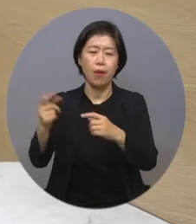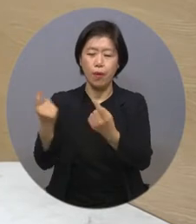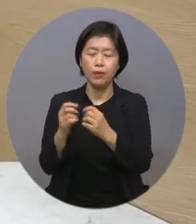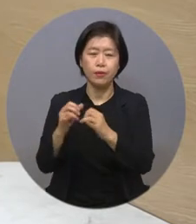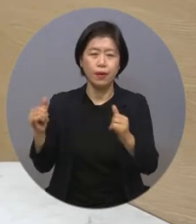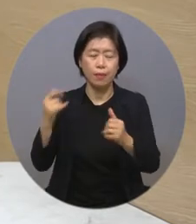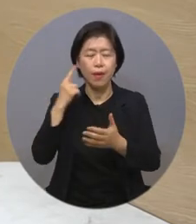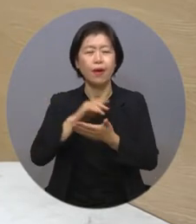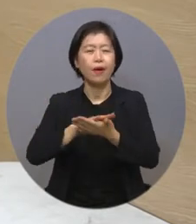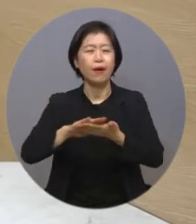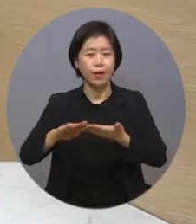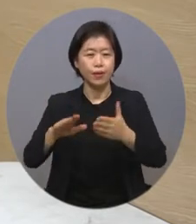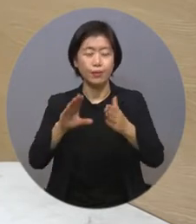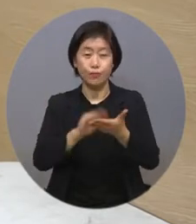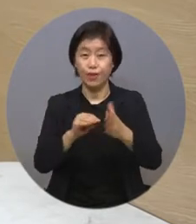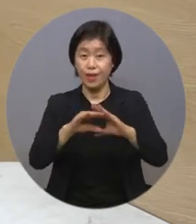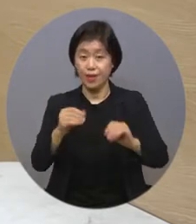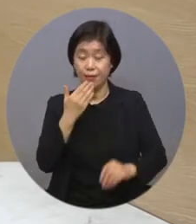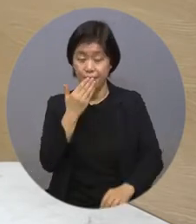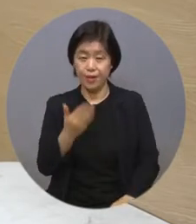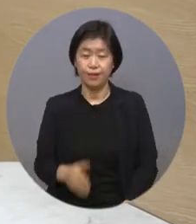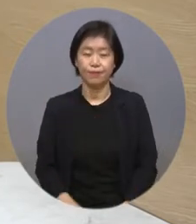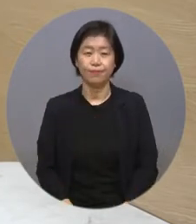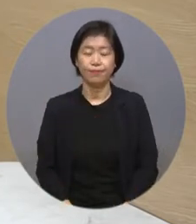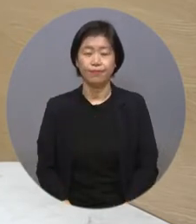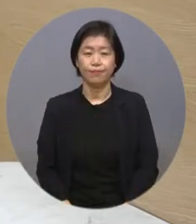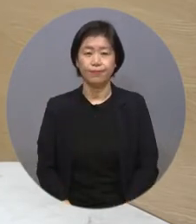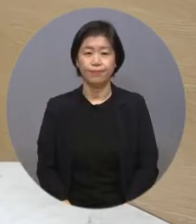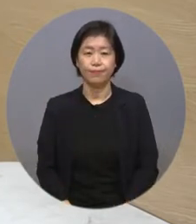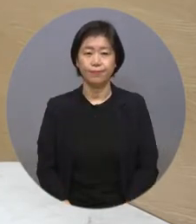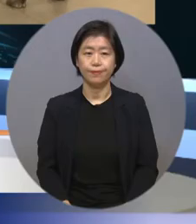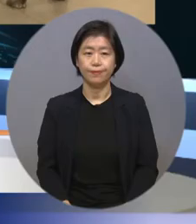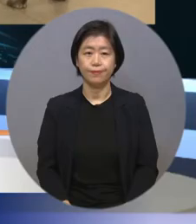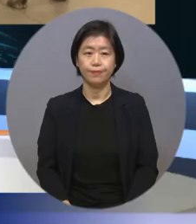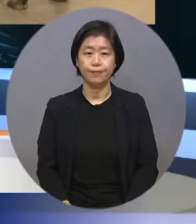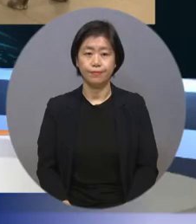수 있게 되었습니다. 복지TV 경기방송 정우선입니다.